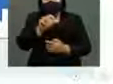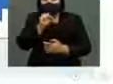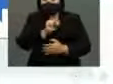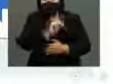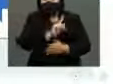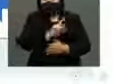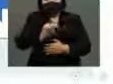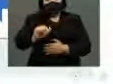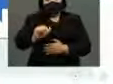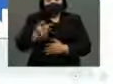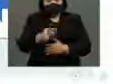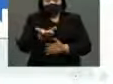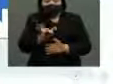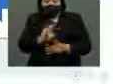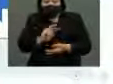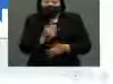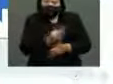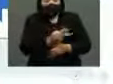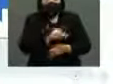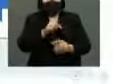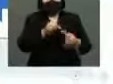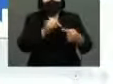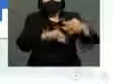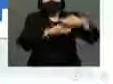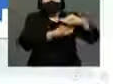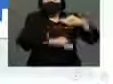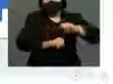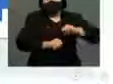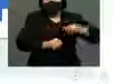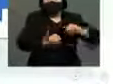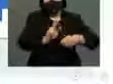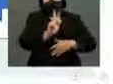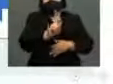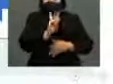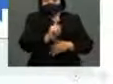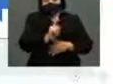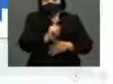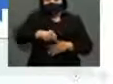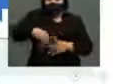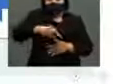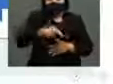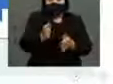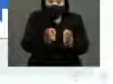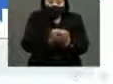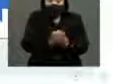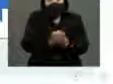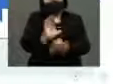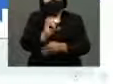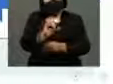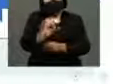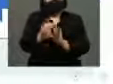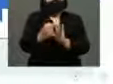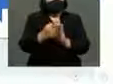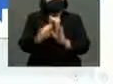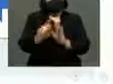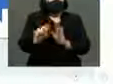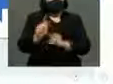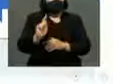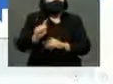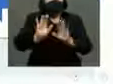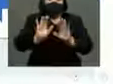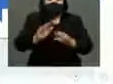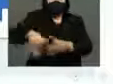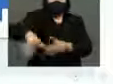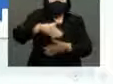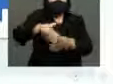อยู่เป็นสีเขียวให้ได้นี่คือสิ่งที่เป็นเป้าหมายทั้งหมด50เขตเราต้องสื่อสารถึงประชาชนทุกคนและรวมถึงเจ้าหน้า